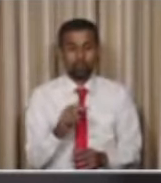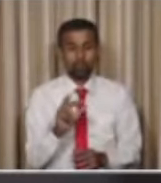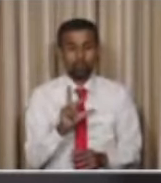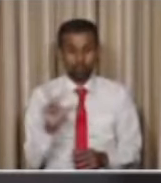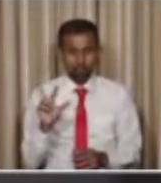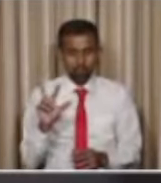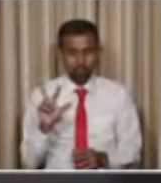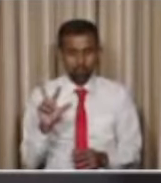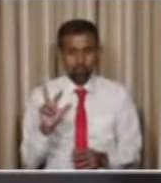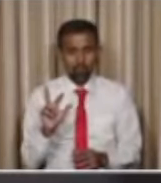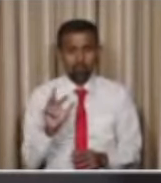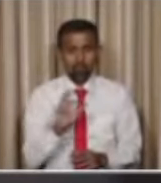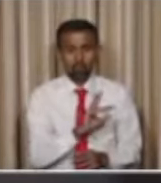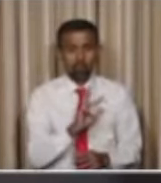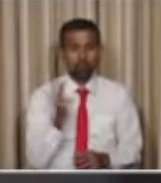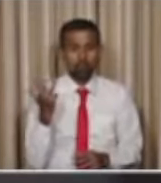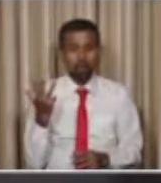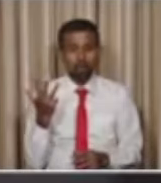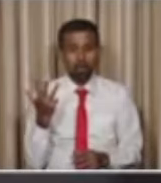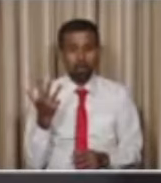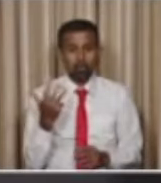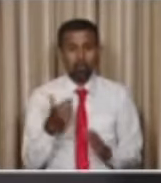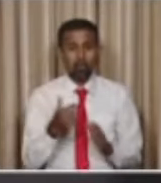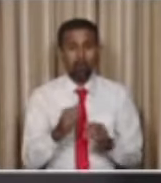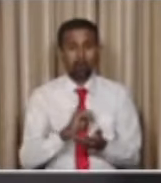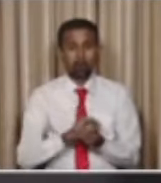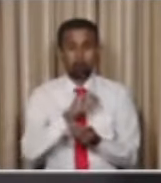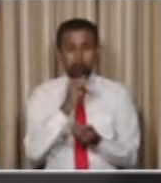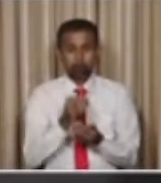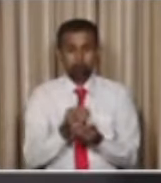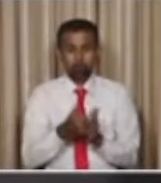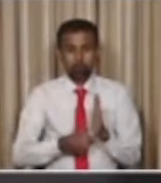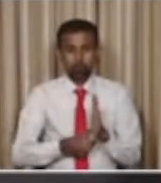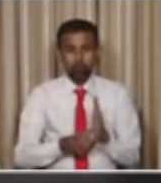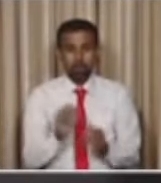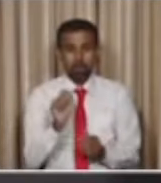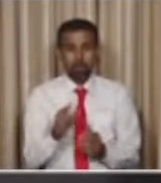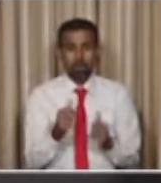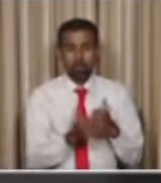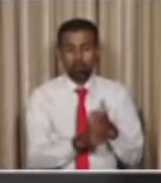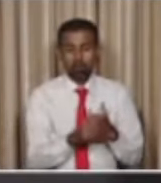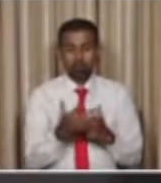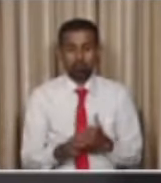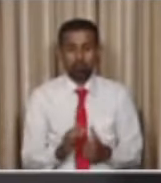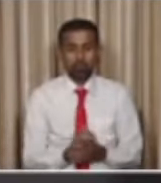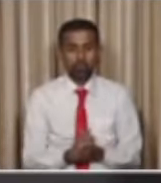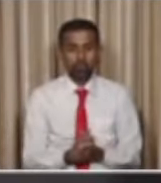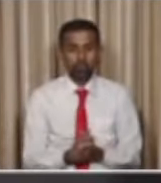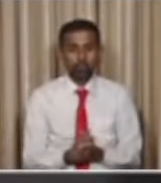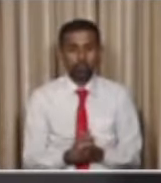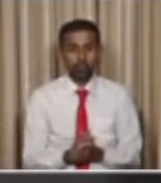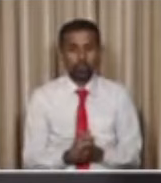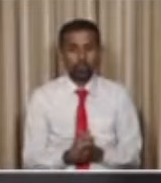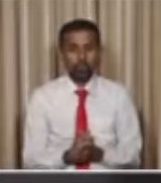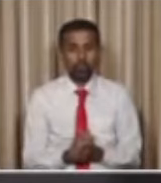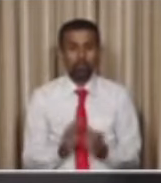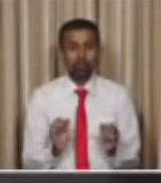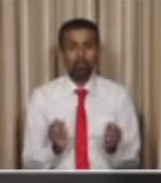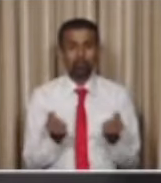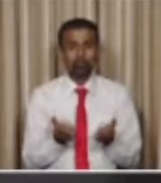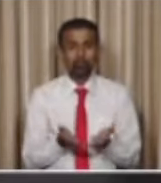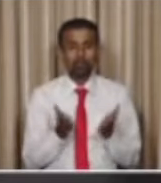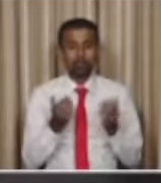දරන 19.90 සුවසැරිය පදනම පනත නමින් ස්ථාපිත කොට ඇත. ආරම්භයේදී ඉන්දීය